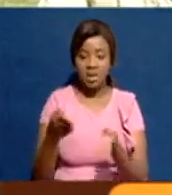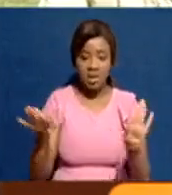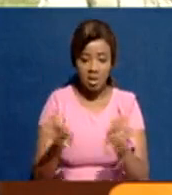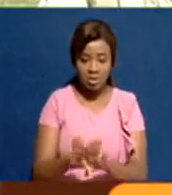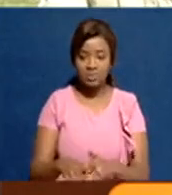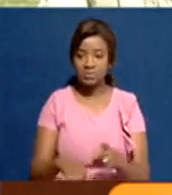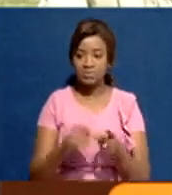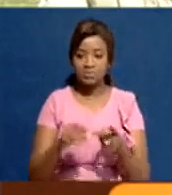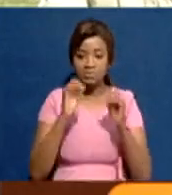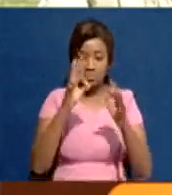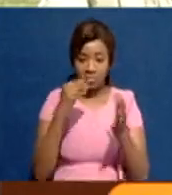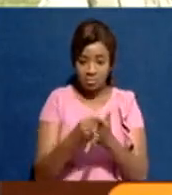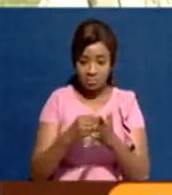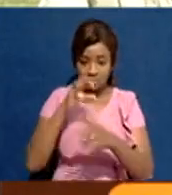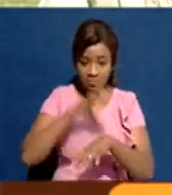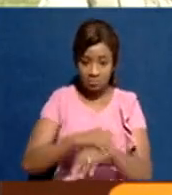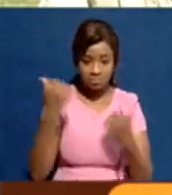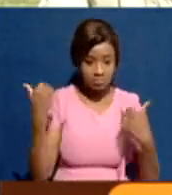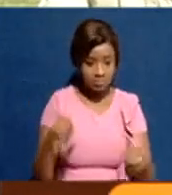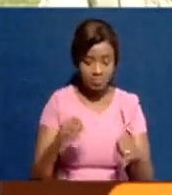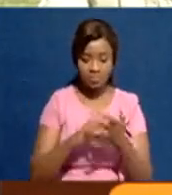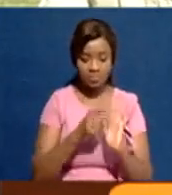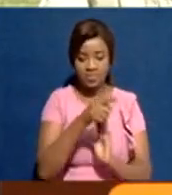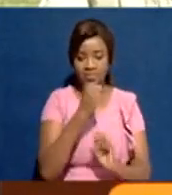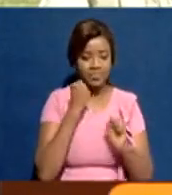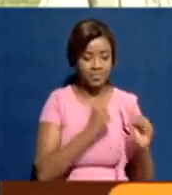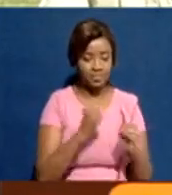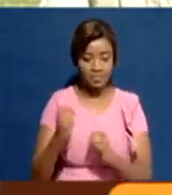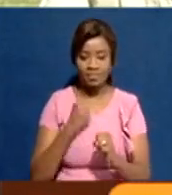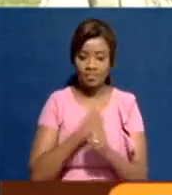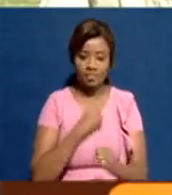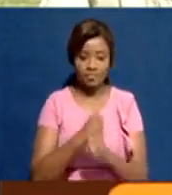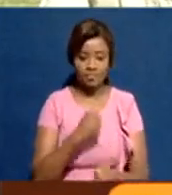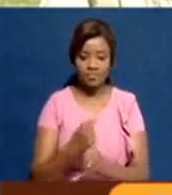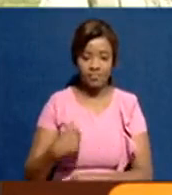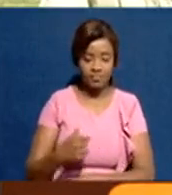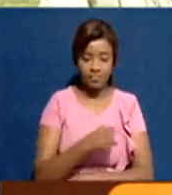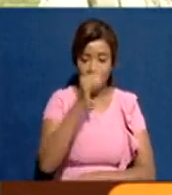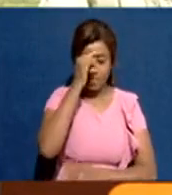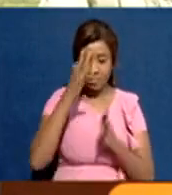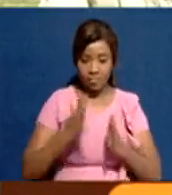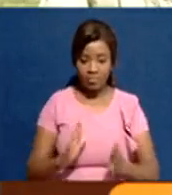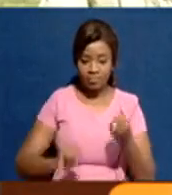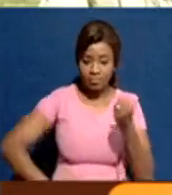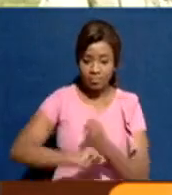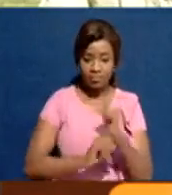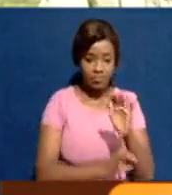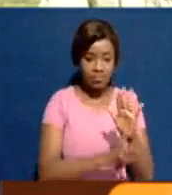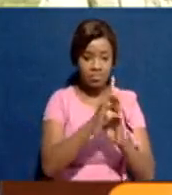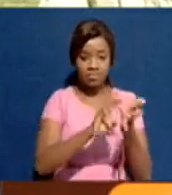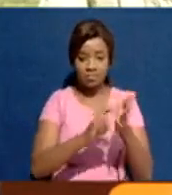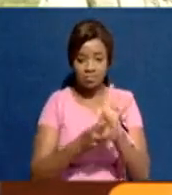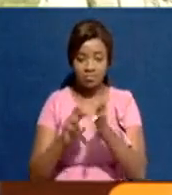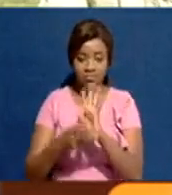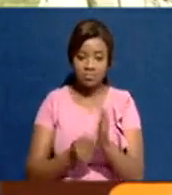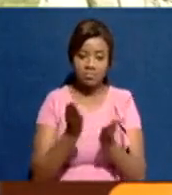pesa hazikuji hapa mashinani itakuwa vigumu sana sisi kama governors kufanikisha maendeleo na